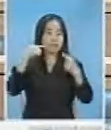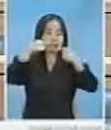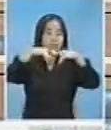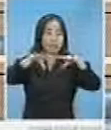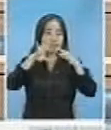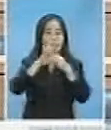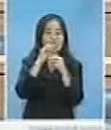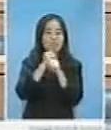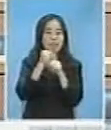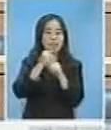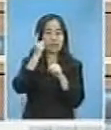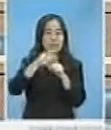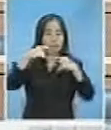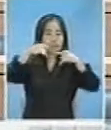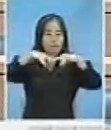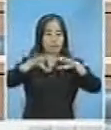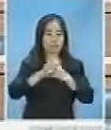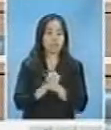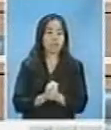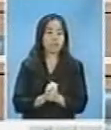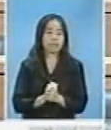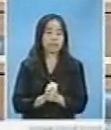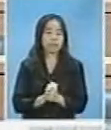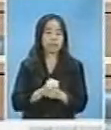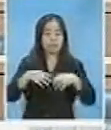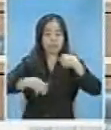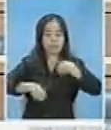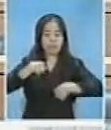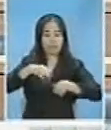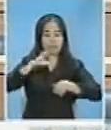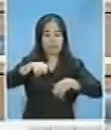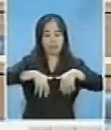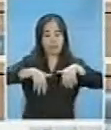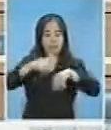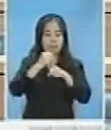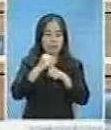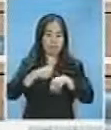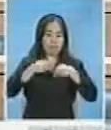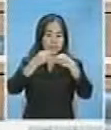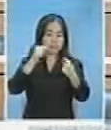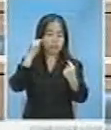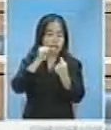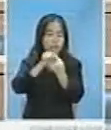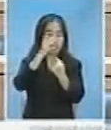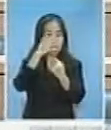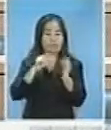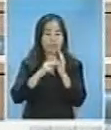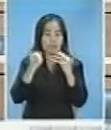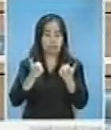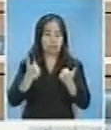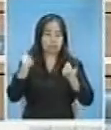ความเป็นจริงนะครับไม่สอดคล้องกับความเดือดร้อนของพี่น้องประชาชนโดยเฉพาะพี่น้องที่ได้รับผลกระ